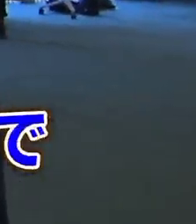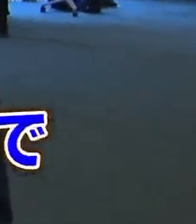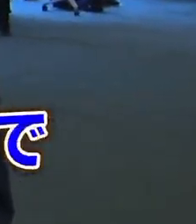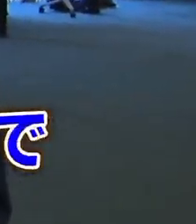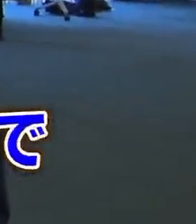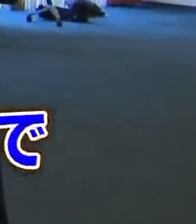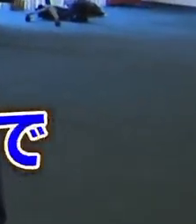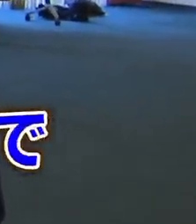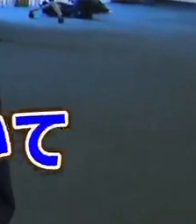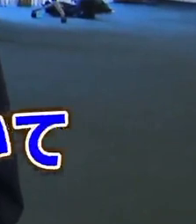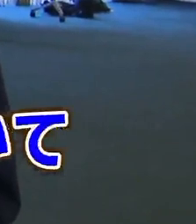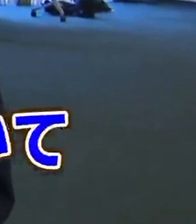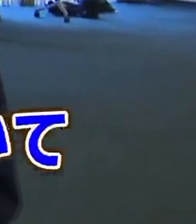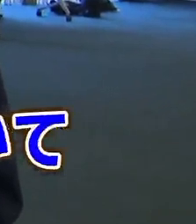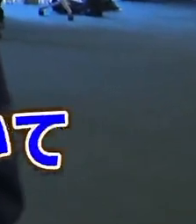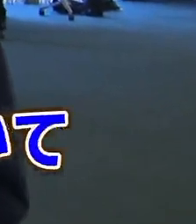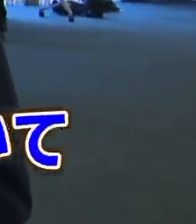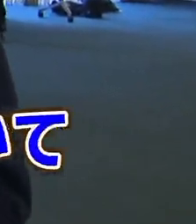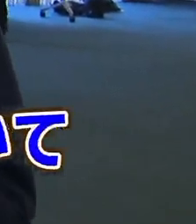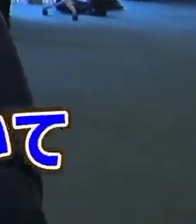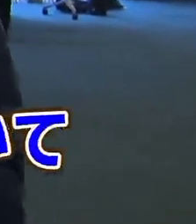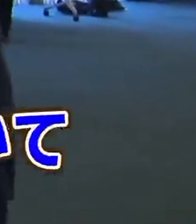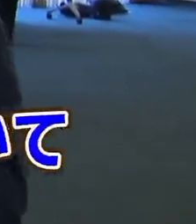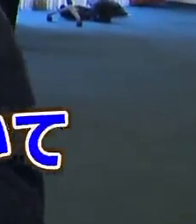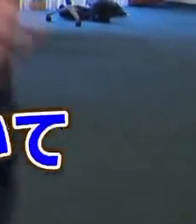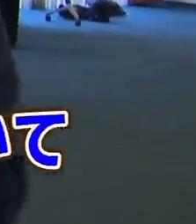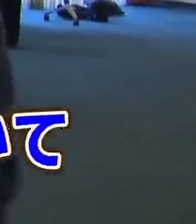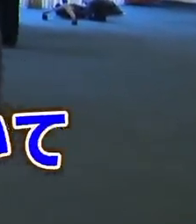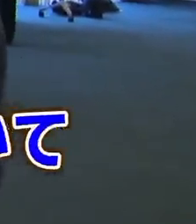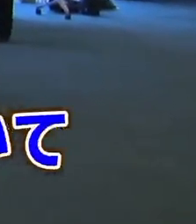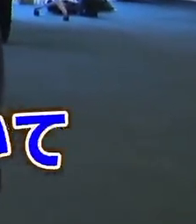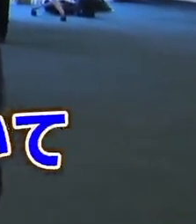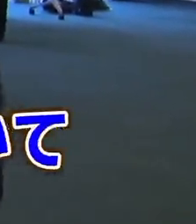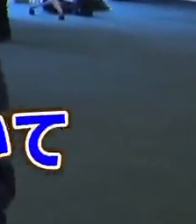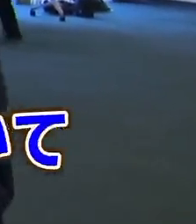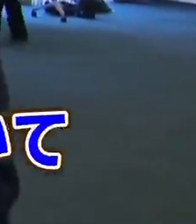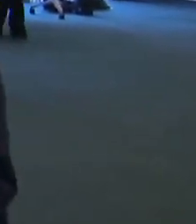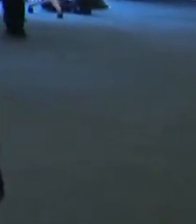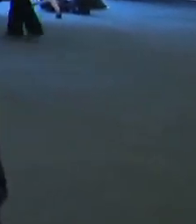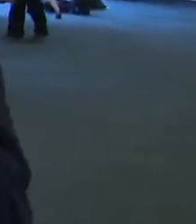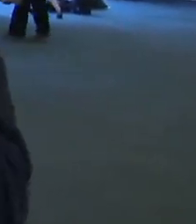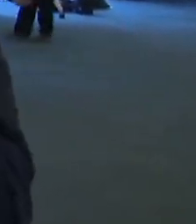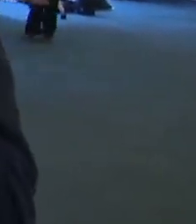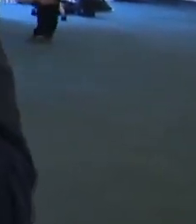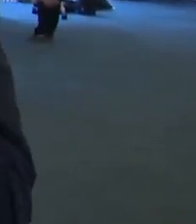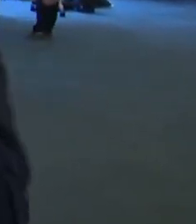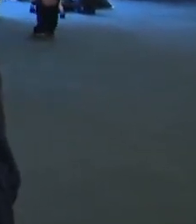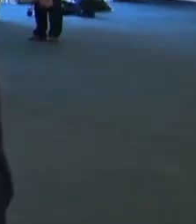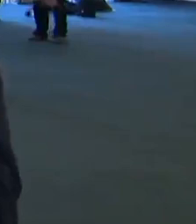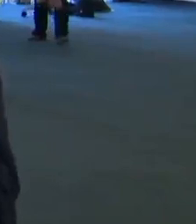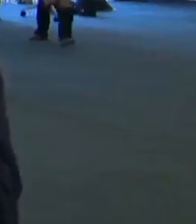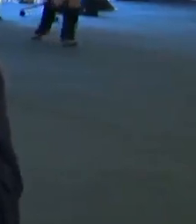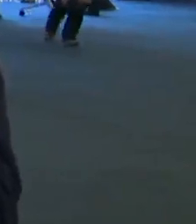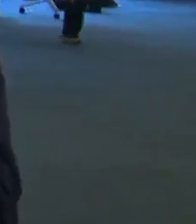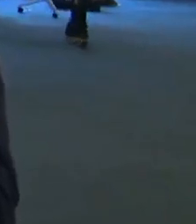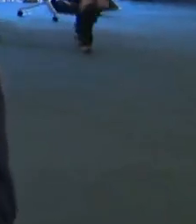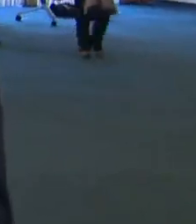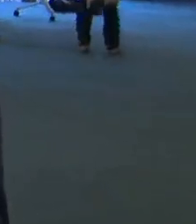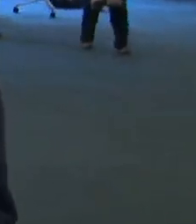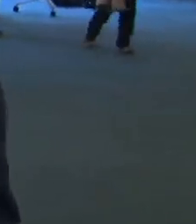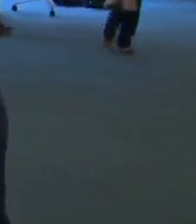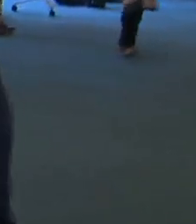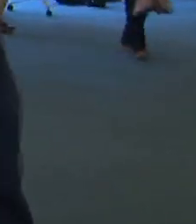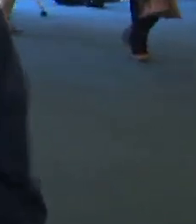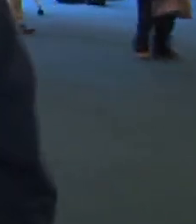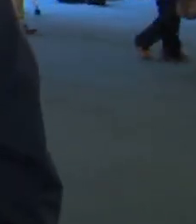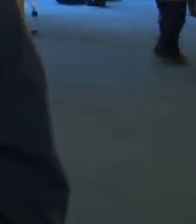できないので、みんながもう話が無臭になってて、 ちょっとコミュニケーションがダメだった